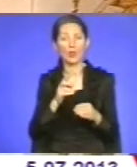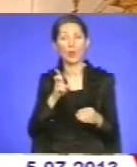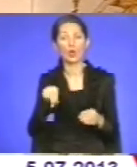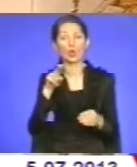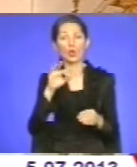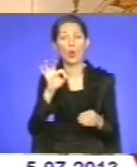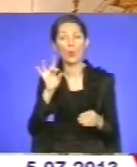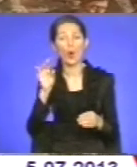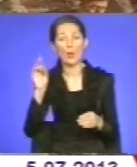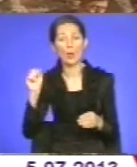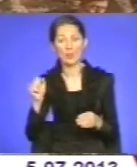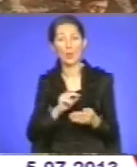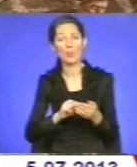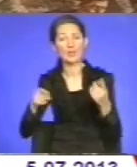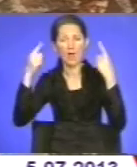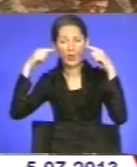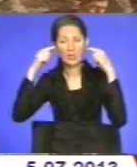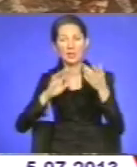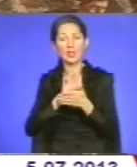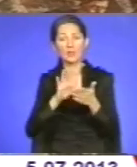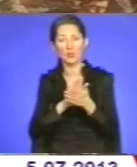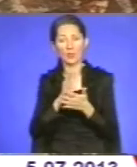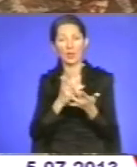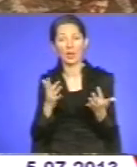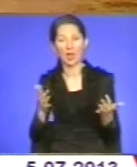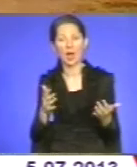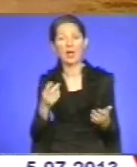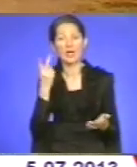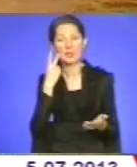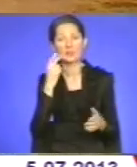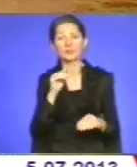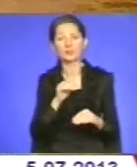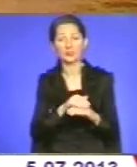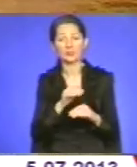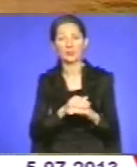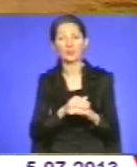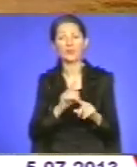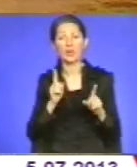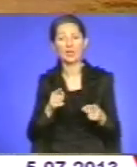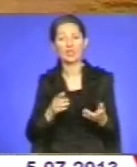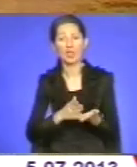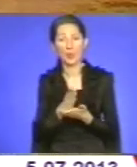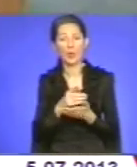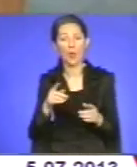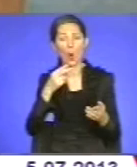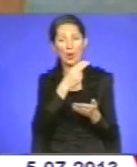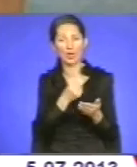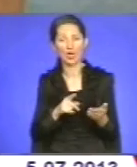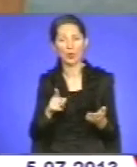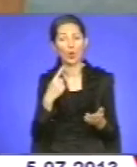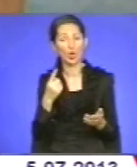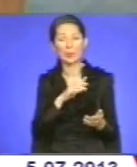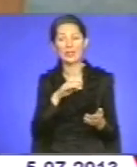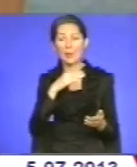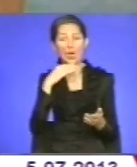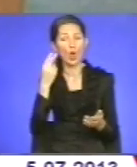періодичних виданнях. Юліан Панькевич завжди відстоював реалістичний напрямок у малярстві. Йому, одному з небагатьох художників,